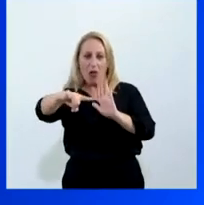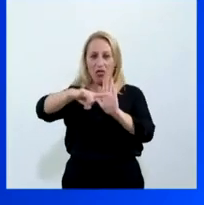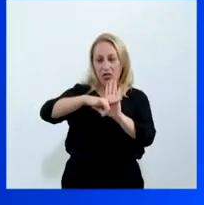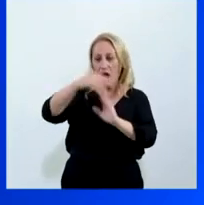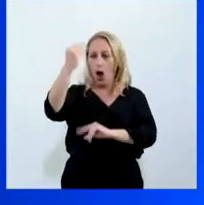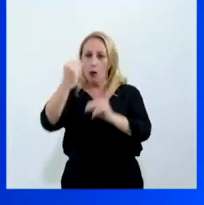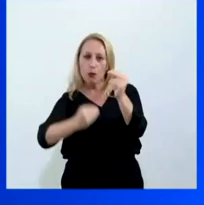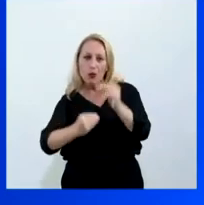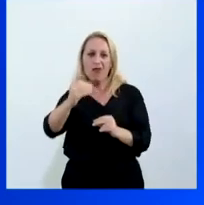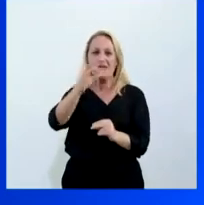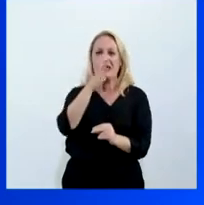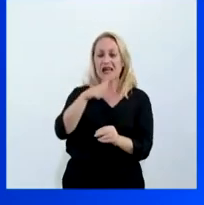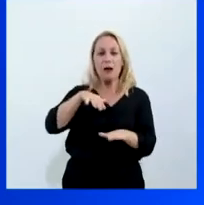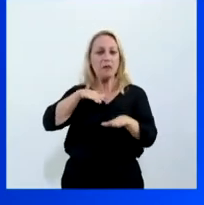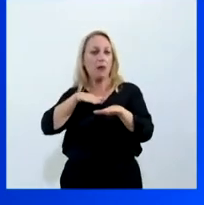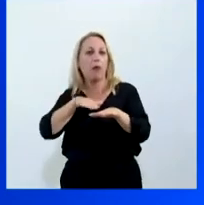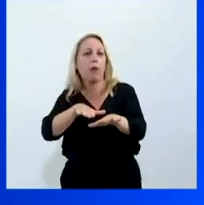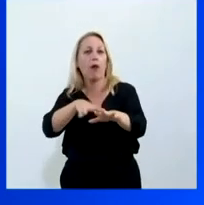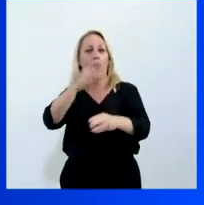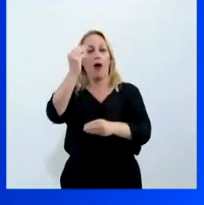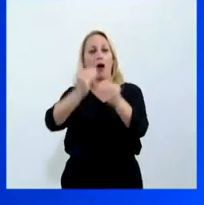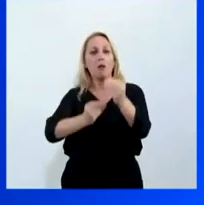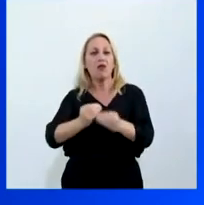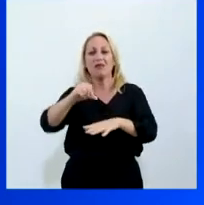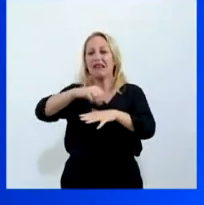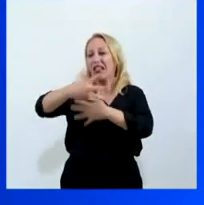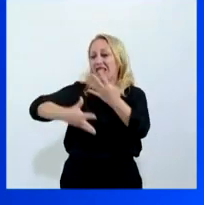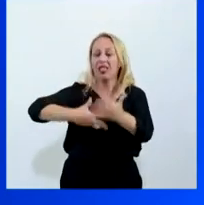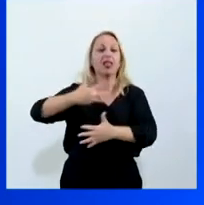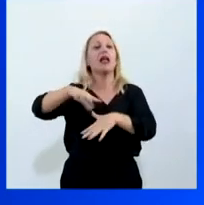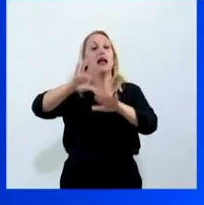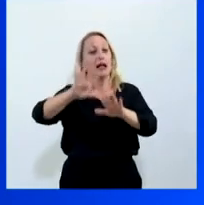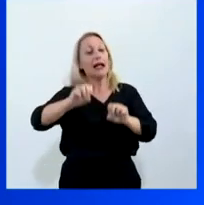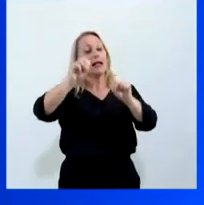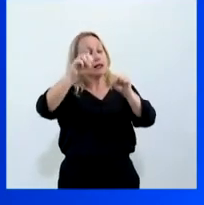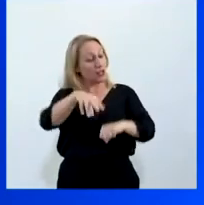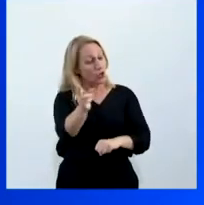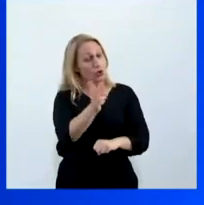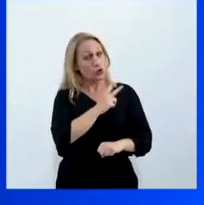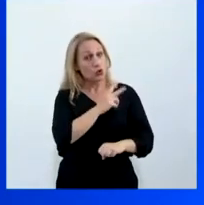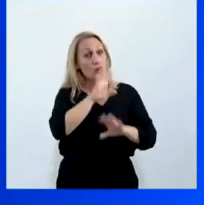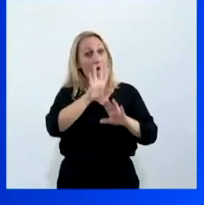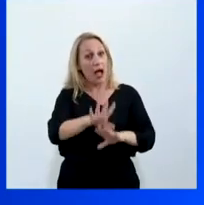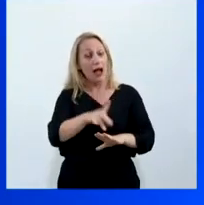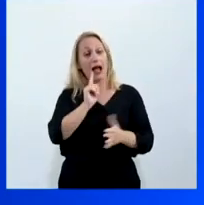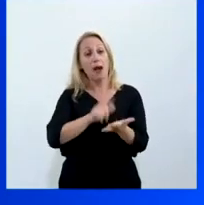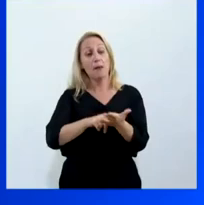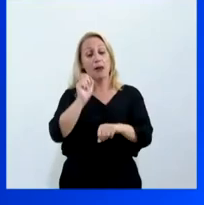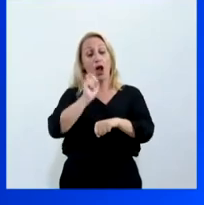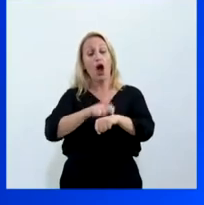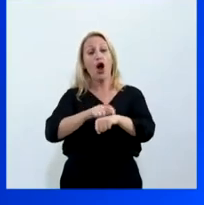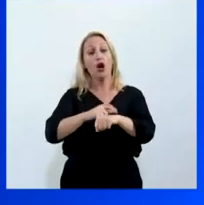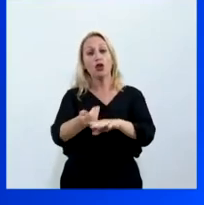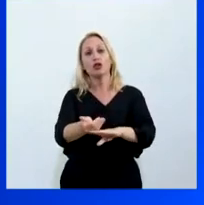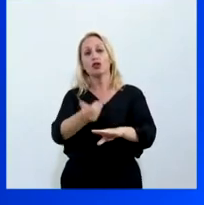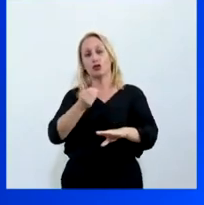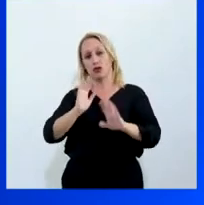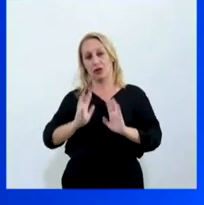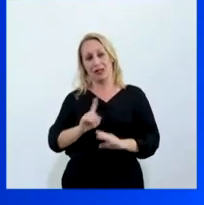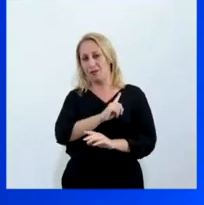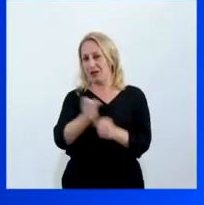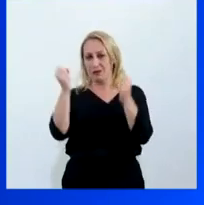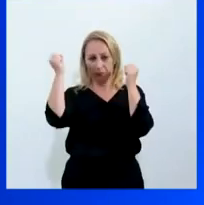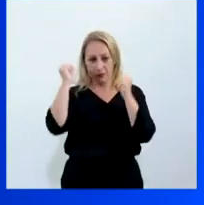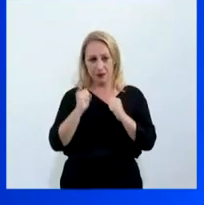προκαλέσει μια προσωρινή αναταραχή στην πόλη μέχρι να λειτουργήσει το μετρό. Είναι όμως απαραίτητο να μην χάσουμε άλλο χρόνο. Και διαβεβαιώνω τη Θεσσαλονίκη ότι